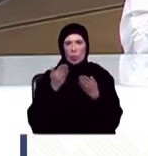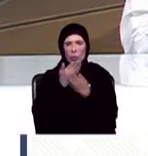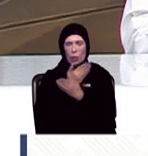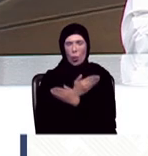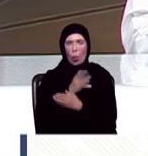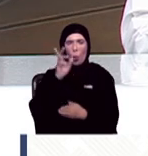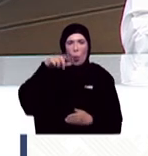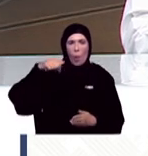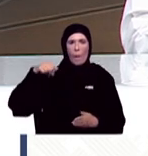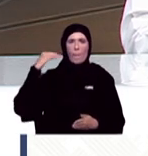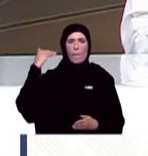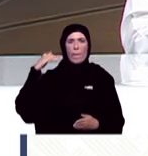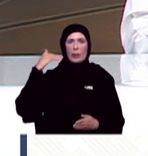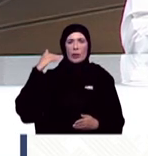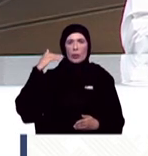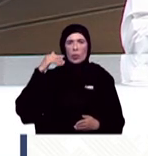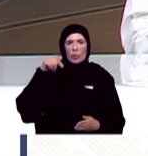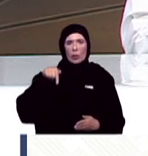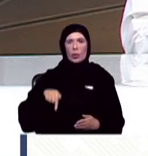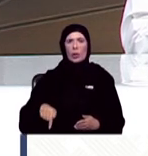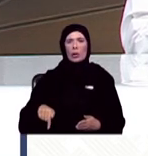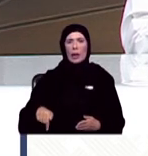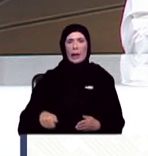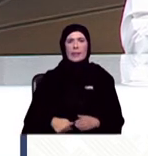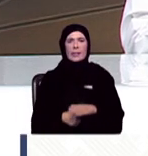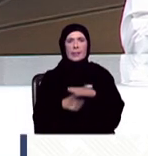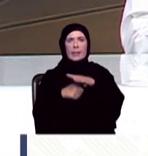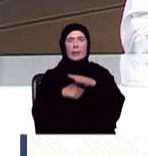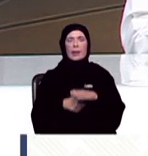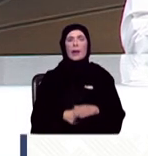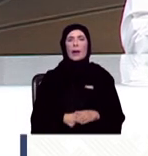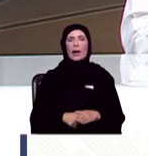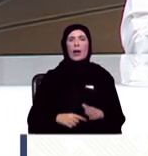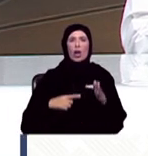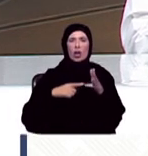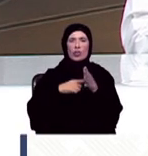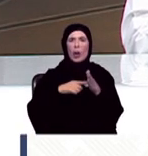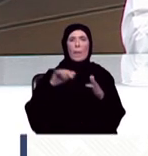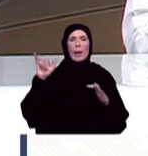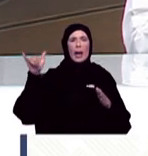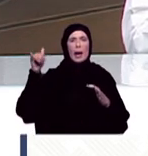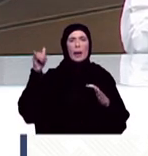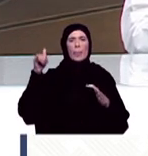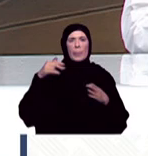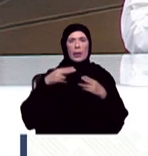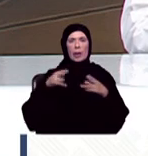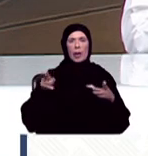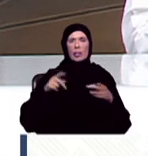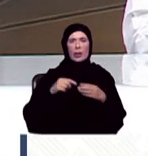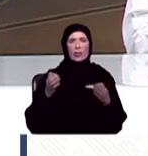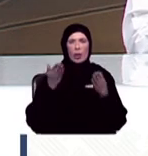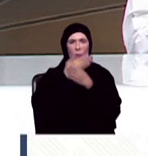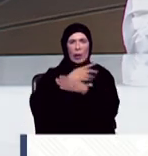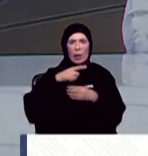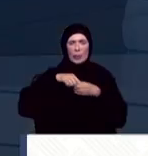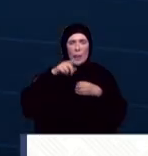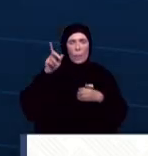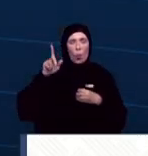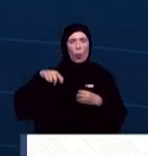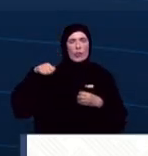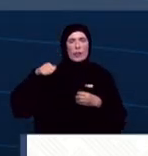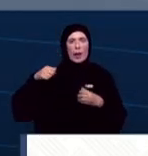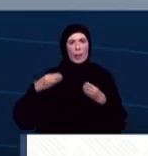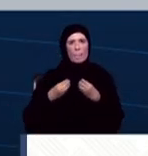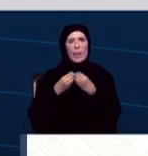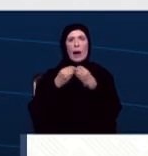وزيره شؤون الشباب والدكتوره نجمه تقي رئيسه الجامعه العربيه المفتوحه اتفاقيه تعاون بين الوزاره والجامعه اشارت